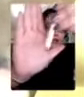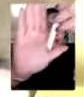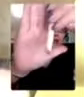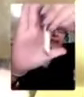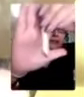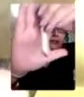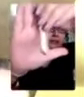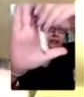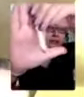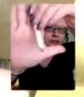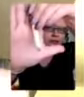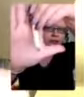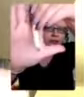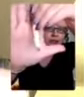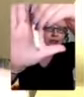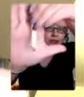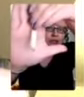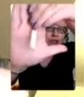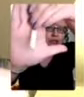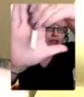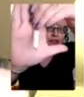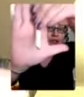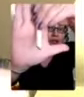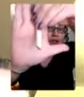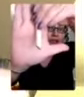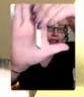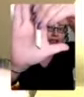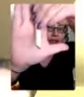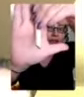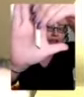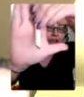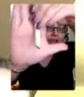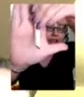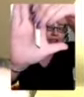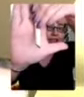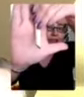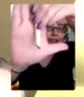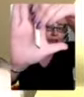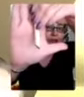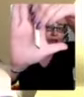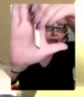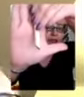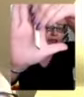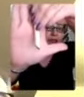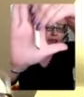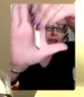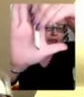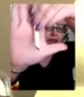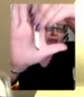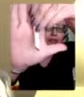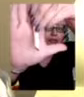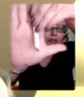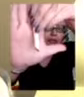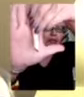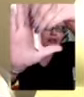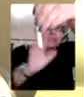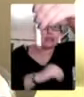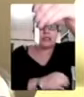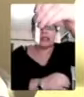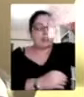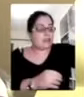Şöyle eğik, bak düz temper değil, böyle eğik temper var. Ya da kendin yapıyorsun, benim yaptığım gibi.